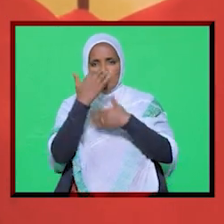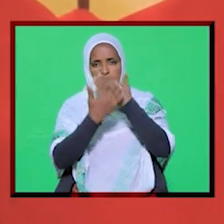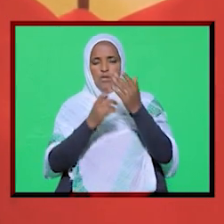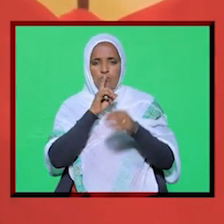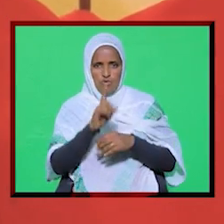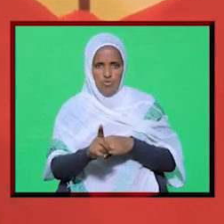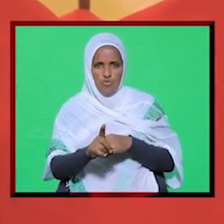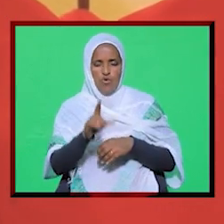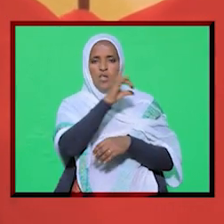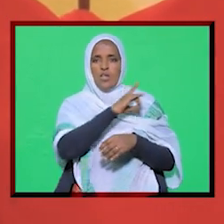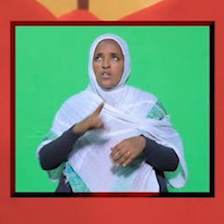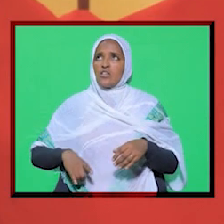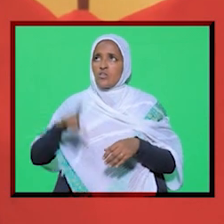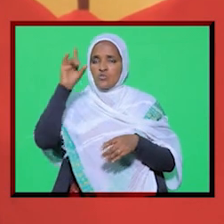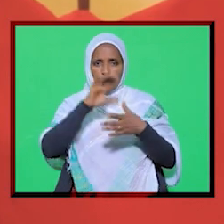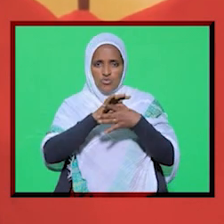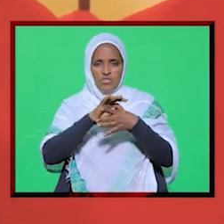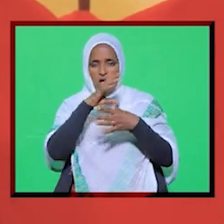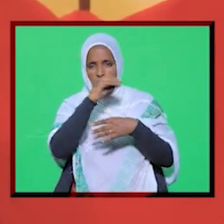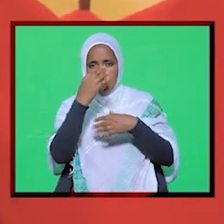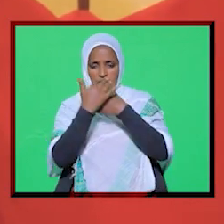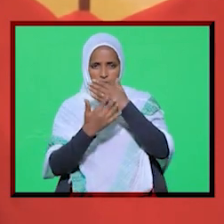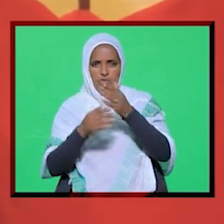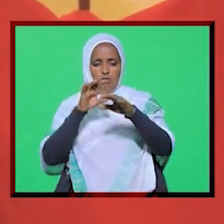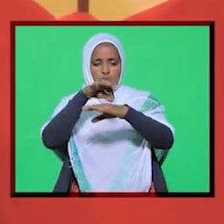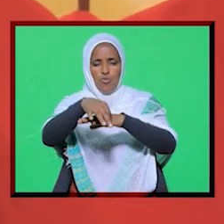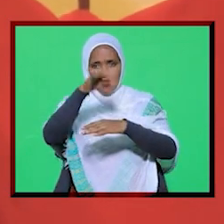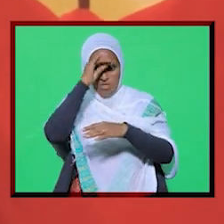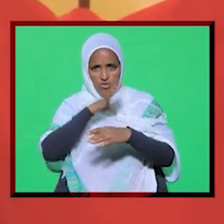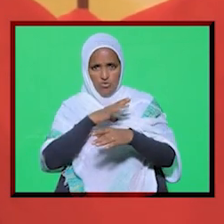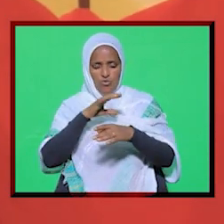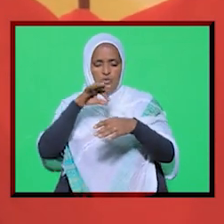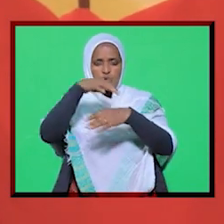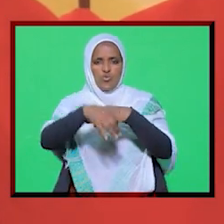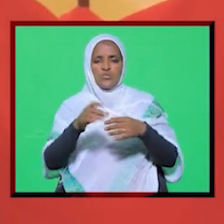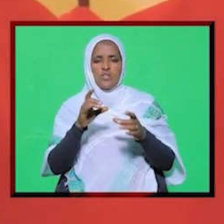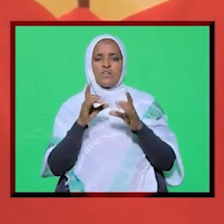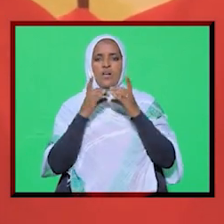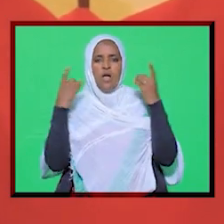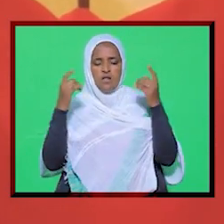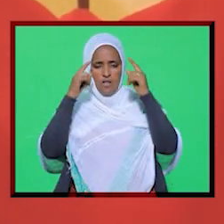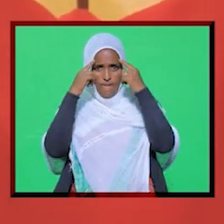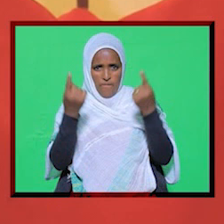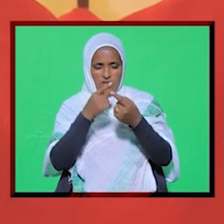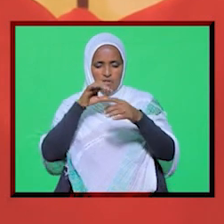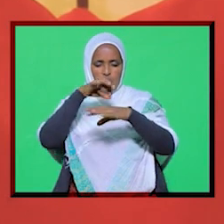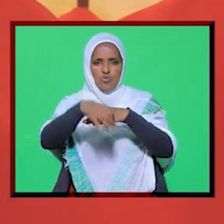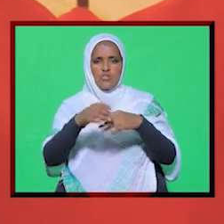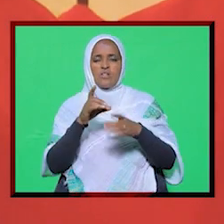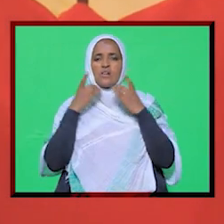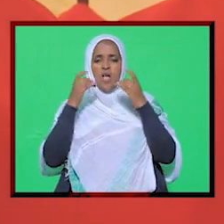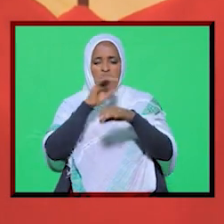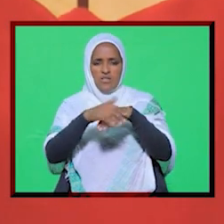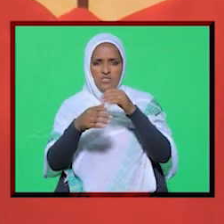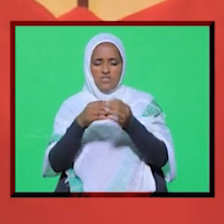ነው። የክርስቶስ ስጋና ደም በቆሰለ ሰው ማለት በቆሰለ ካህን በኃጢአት በቆሰለ ካህን